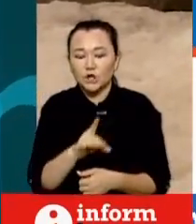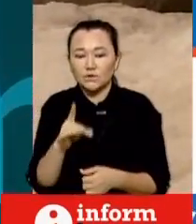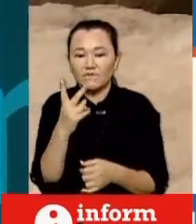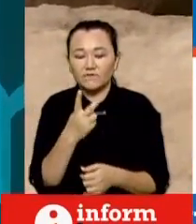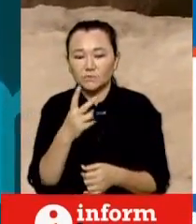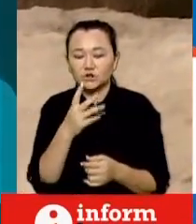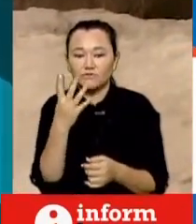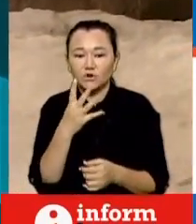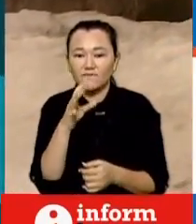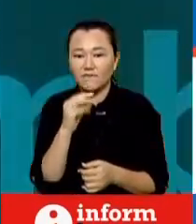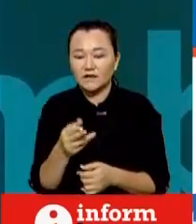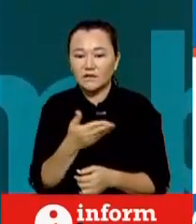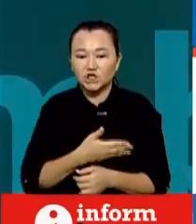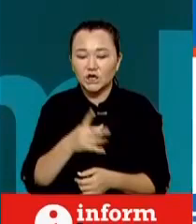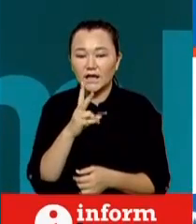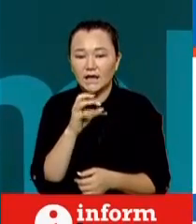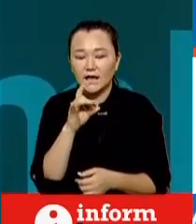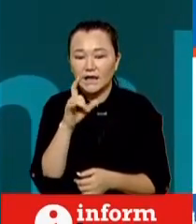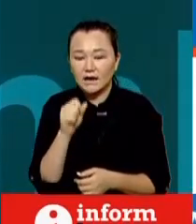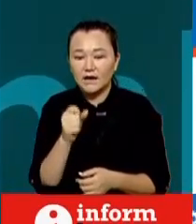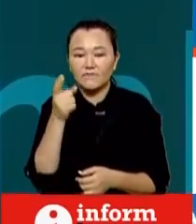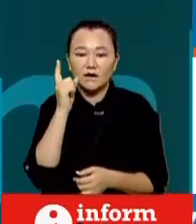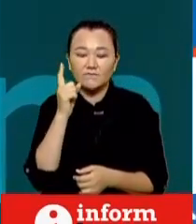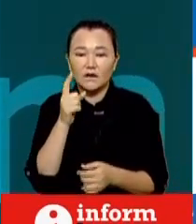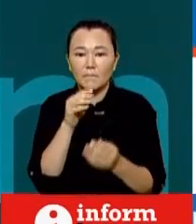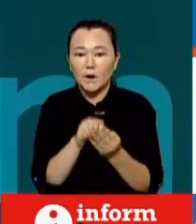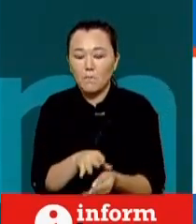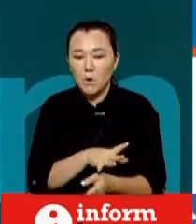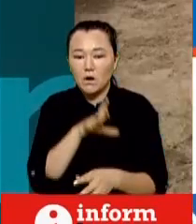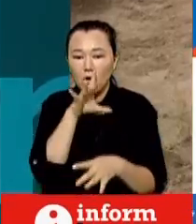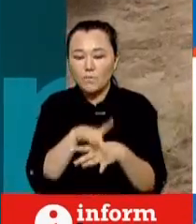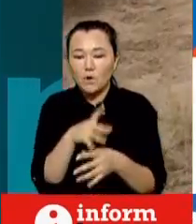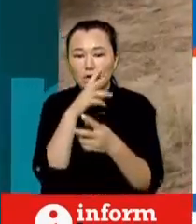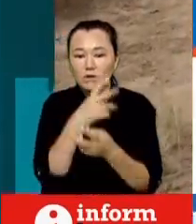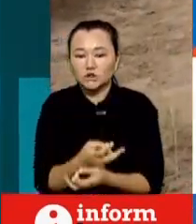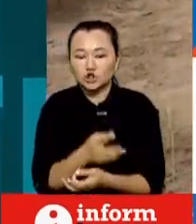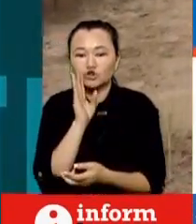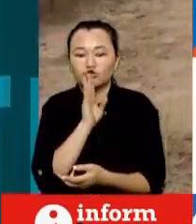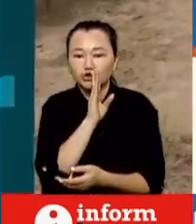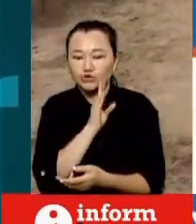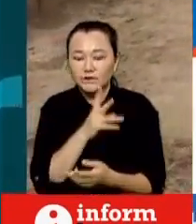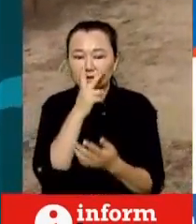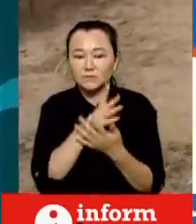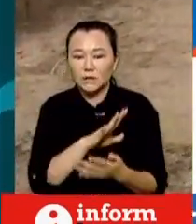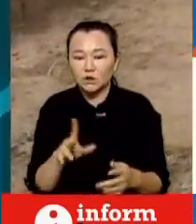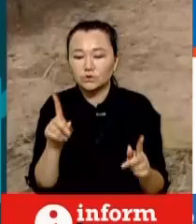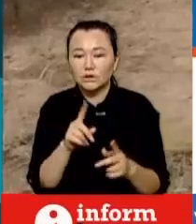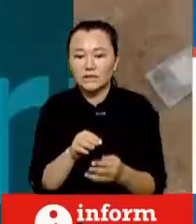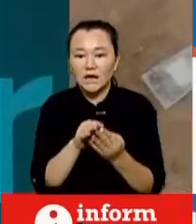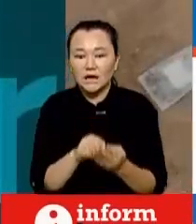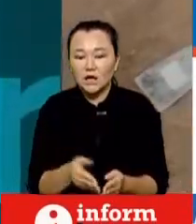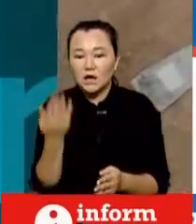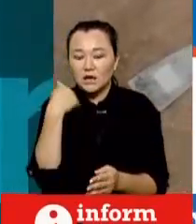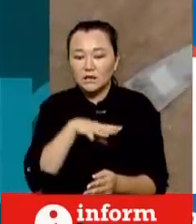во втором-четвертом веке нашей эры в одной из древних могил Были обнаружены останки женщины Несмотря на то что захоронение